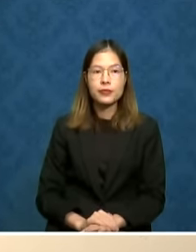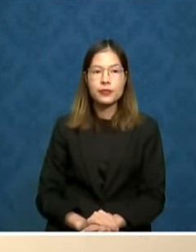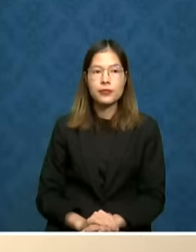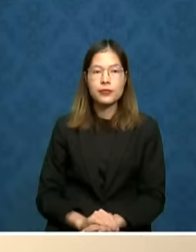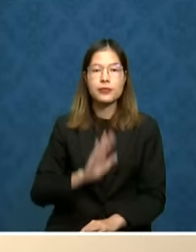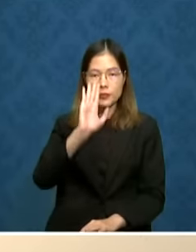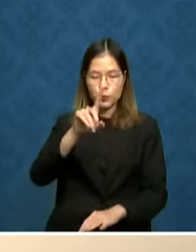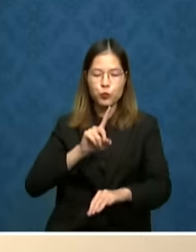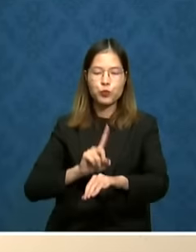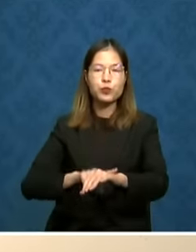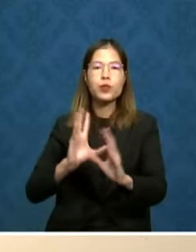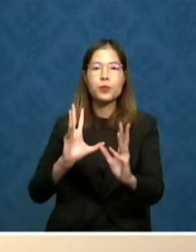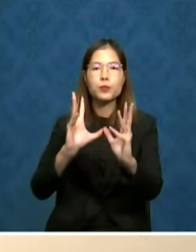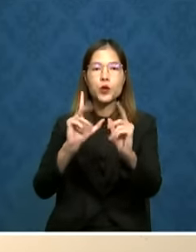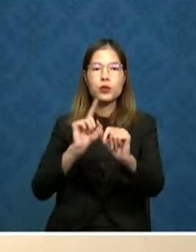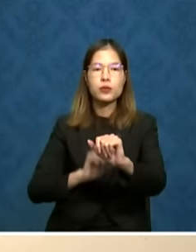เวลาท่หมดแล้วครับ